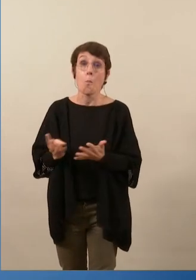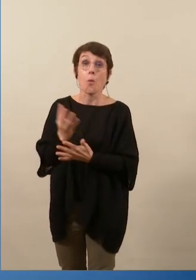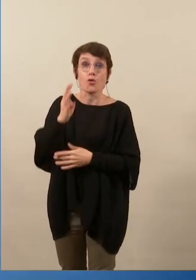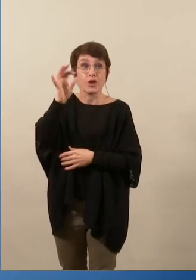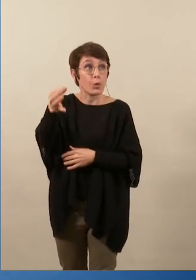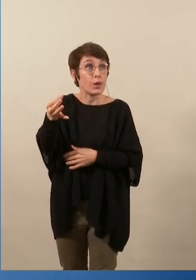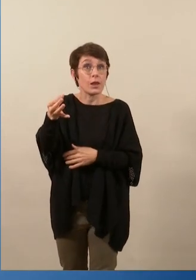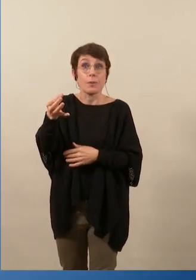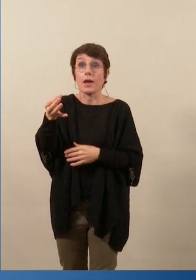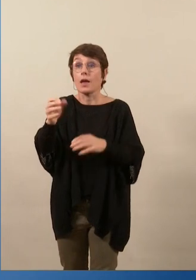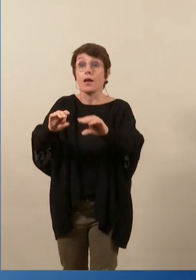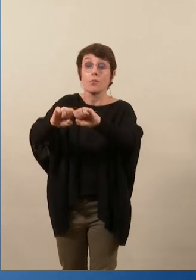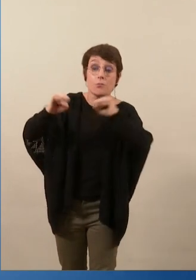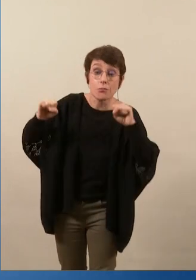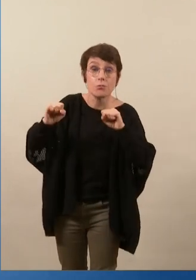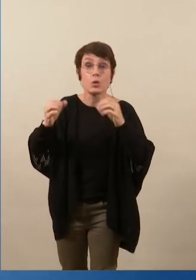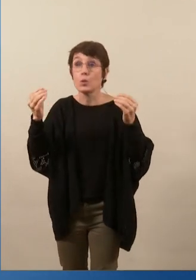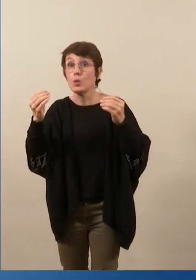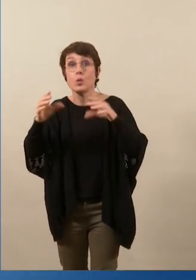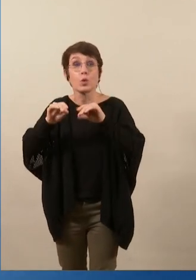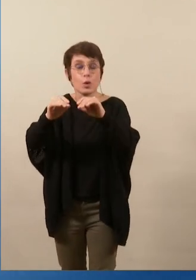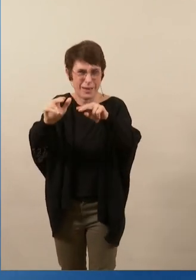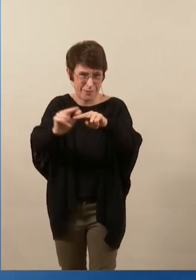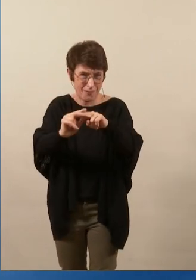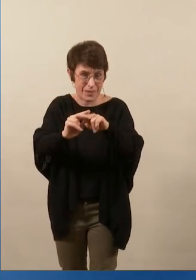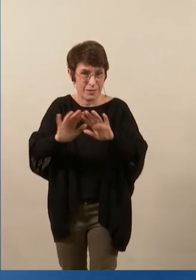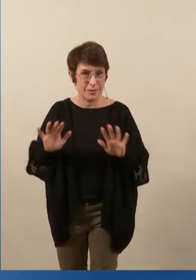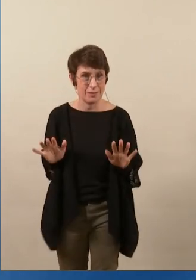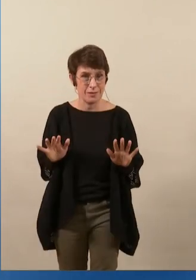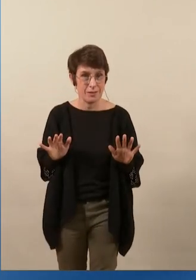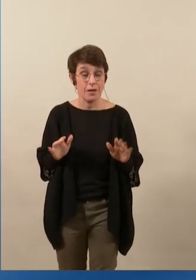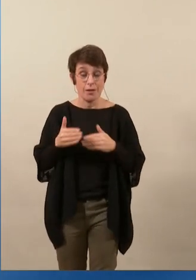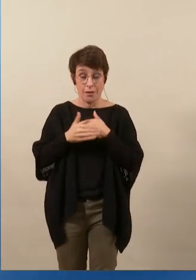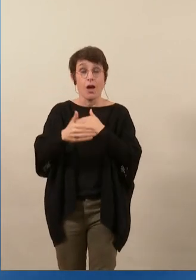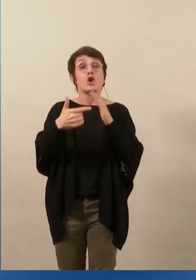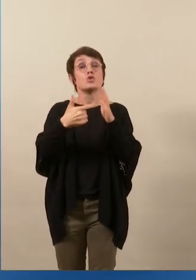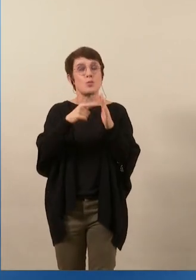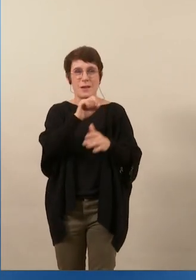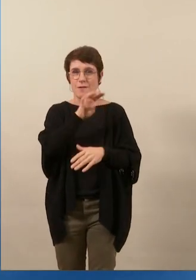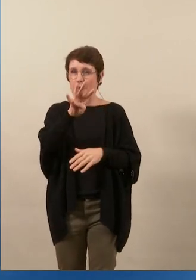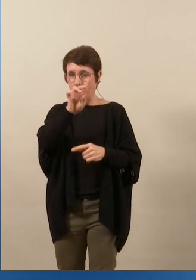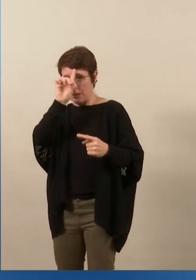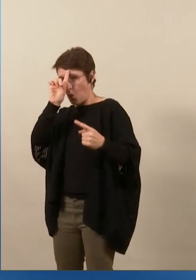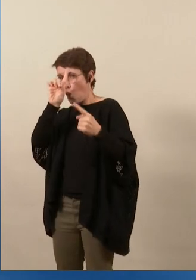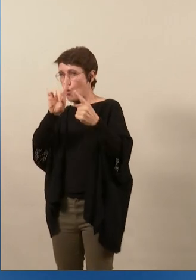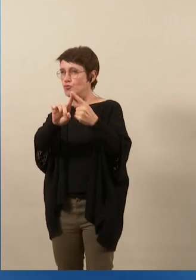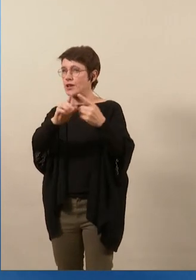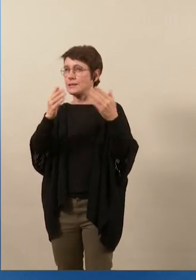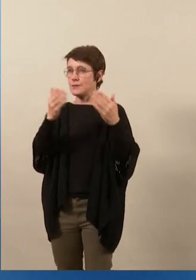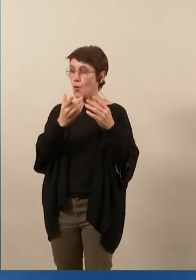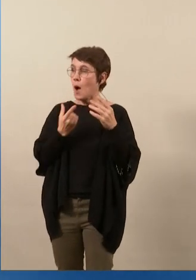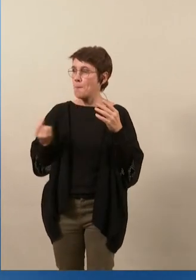d'une ébauche vous expliquez en 2024 la ville de Grenoble vise une stabilisation des